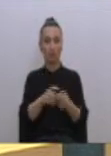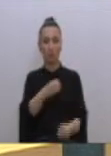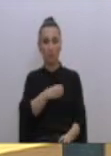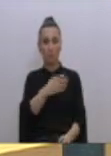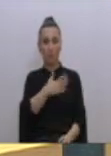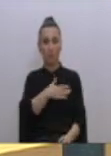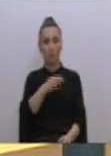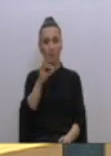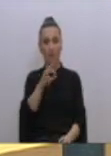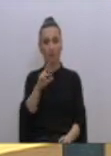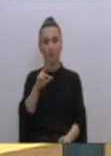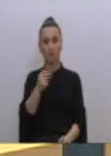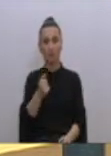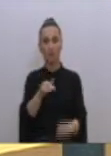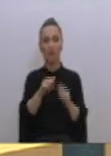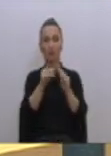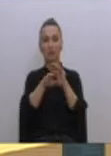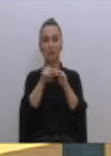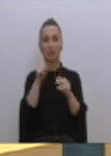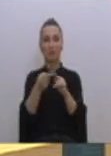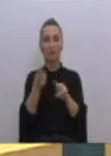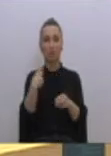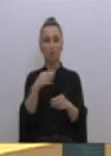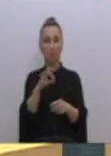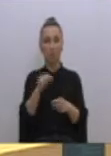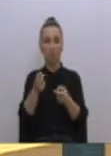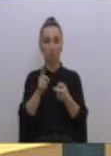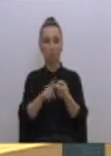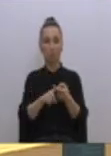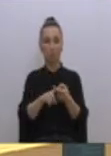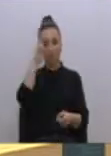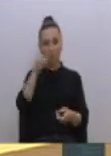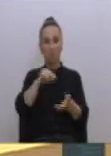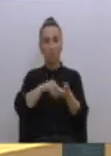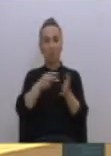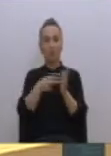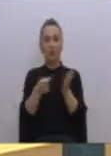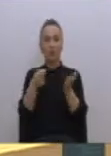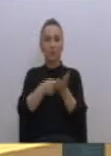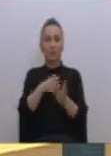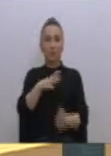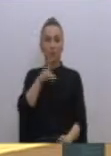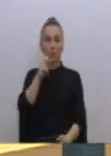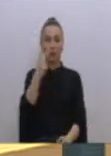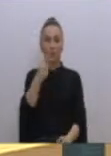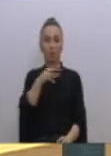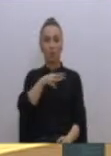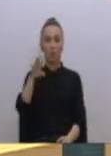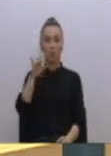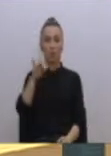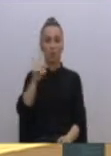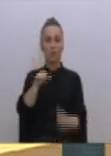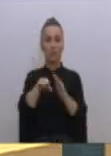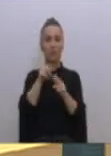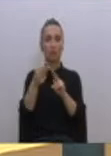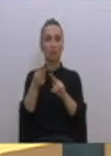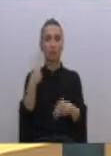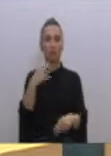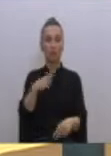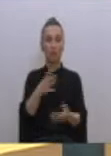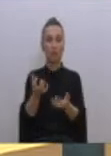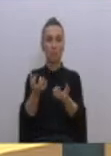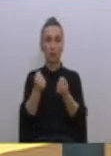privatizație, sada, asta este revizat, nu nebis mașină, bez privatizație, dar sahet, nu obi uge de sili, ora sori milioane de ani, holos este revizat, nu nebis sahet, mi